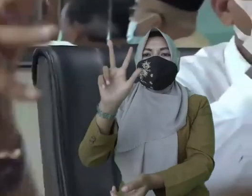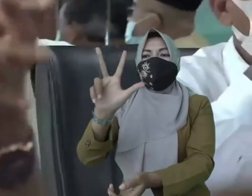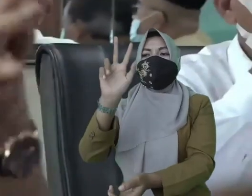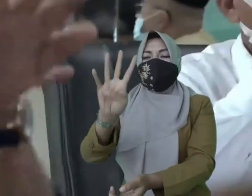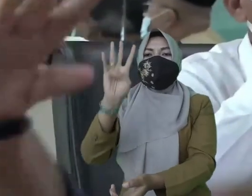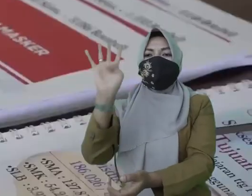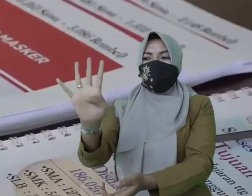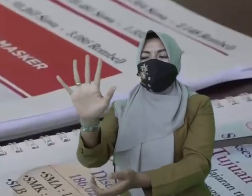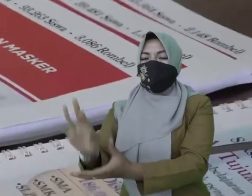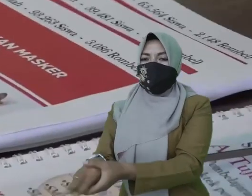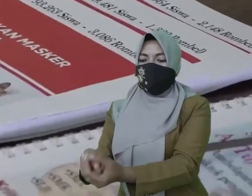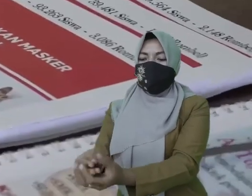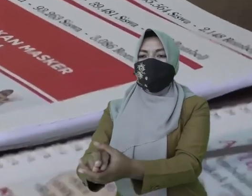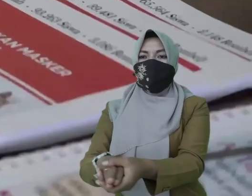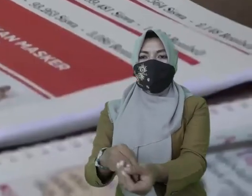1-2-3-4-5.